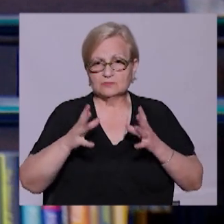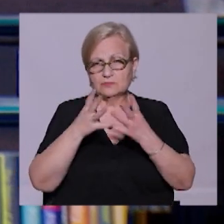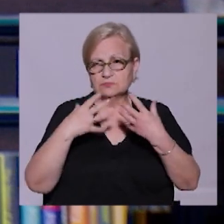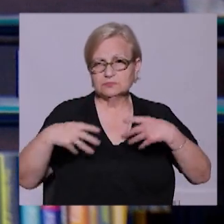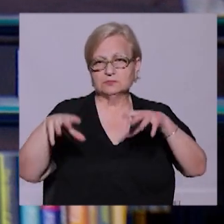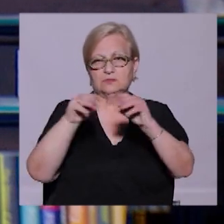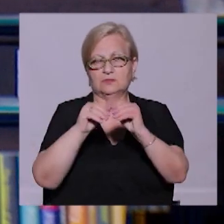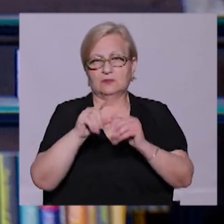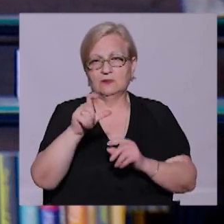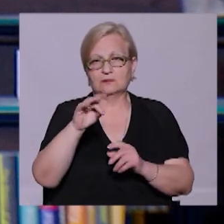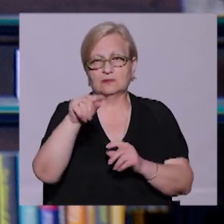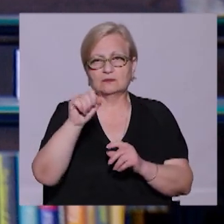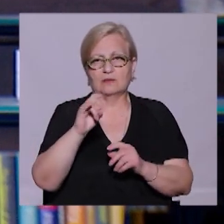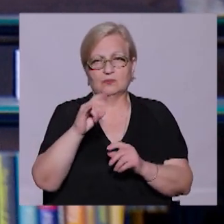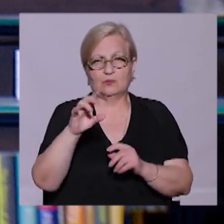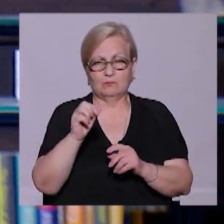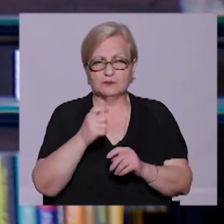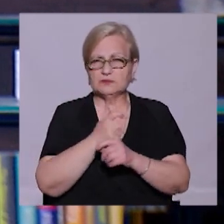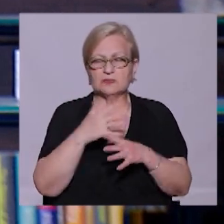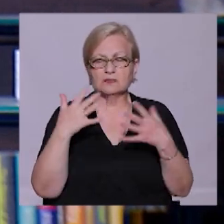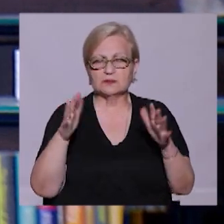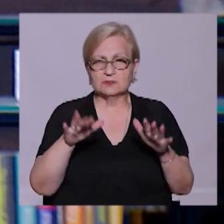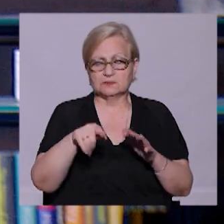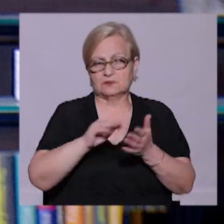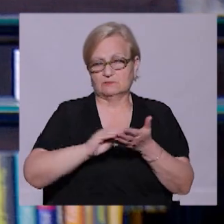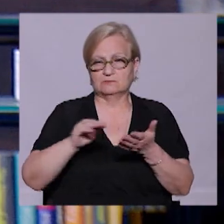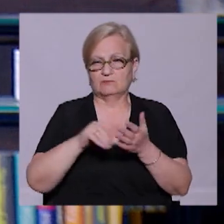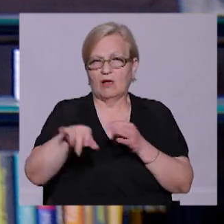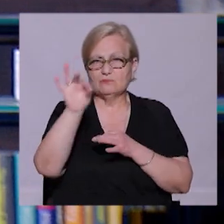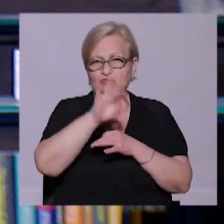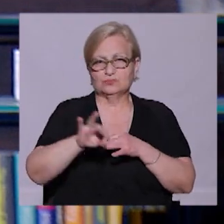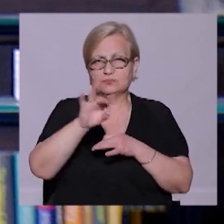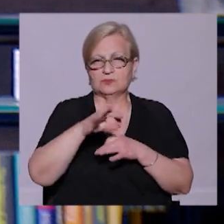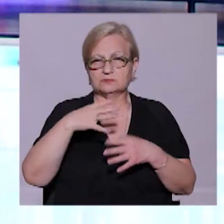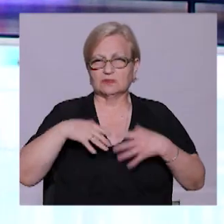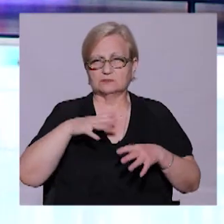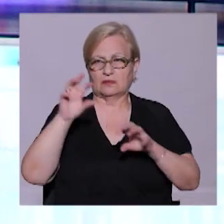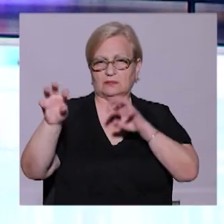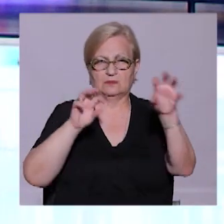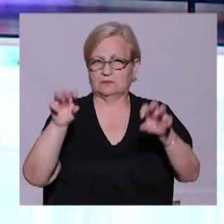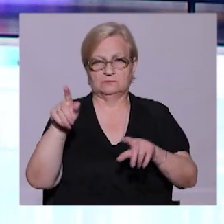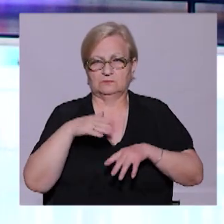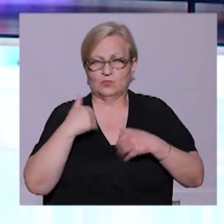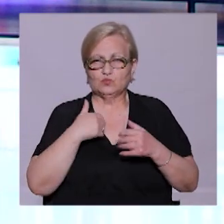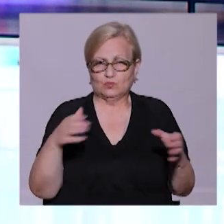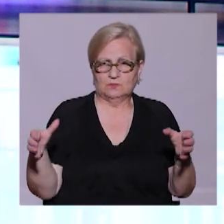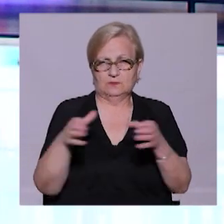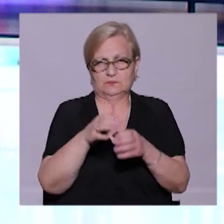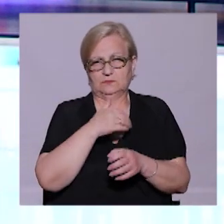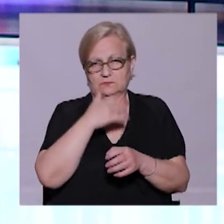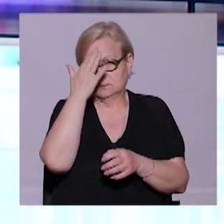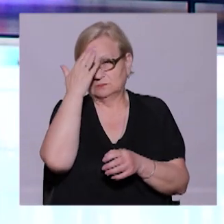ერთიანობის იდეა, რომელსაც ძალიან დიდი ადგილი აქვს დათმობილი დიდოსტატის მარჯვენაში. და აი ამ